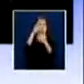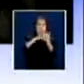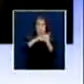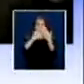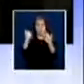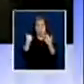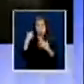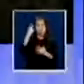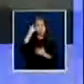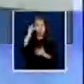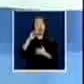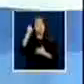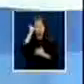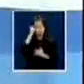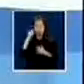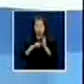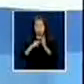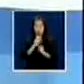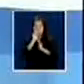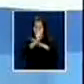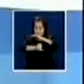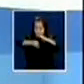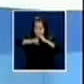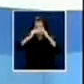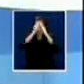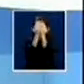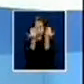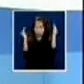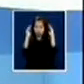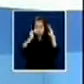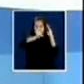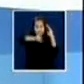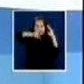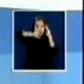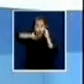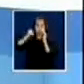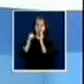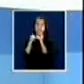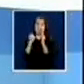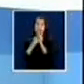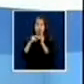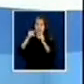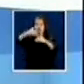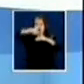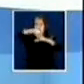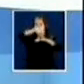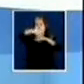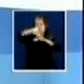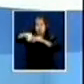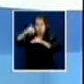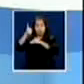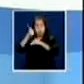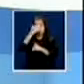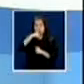ที่จะตั้งด่านและก็หลบซ่อนตัวอยู่ในพื้นที่ซึ่งอยู่นอกพิสัยนะครับของการ